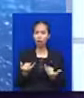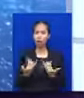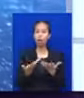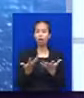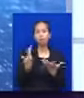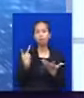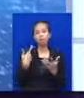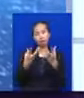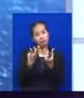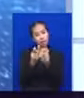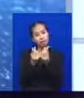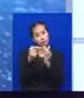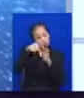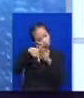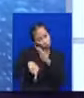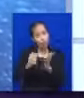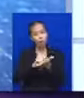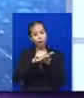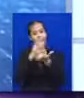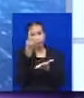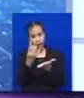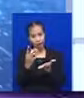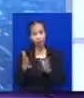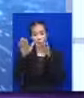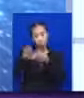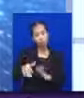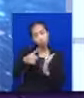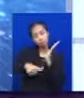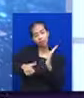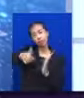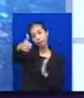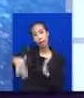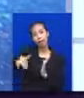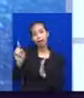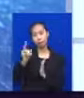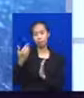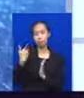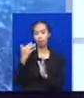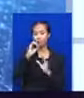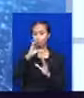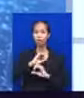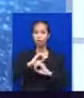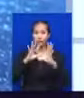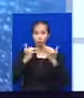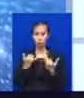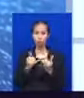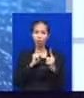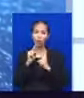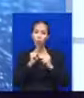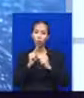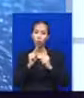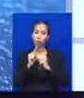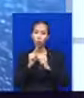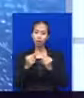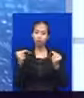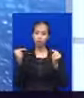การก็จะมีรายละเอียดระบุไว้ว่าบริการแบบไหนใช้ลดหย่อนภาษีได้หรือว่าไม่ได้นะคะวันนี้เราจะไปพูดคุยกับคุณกฤษ